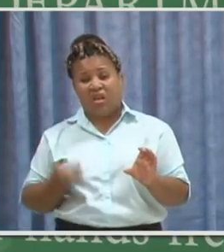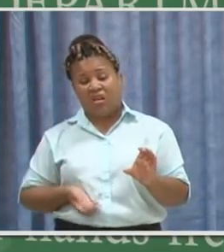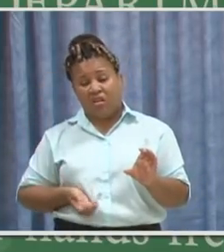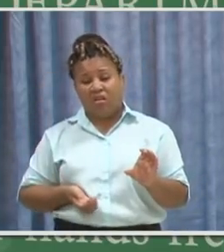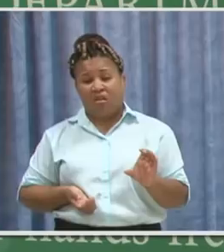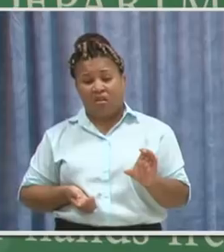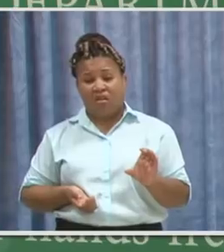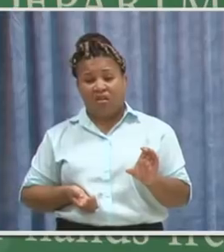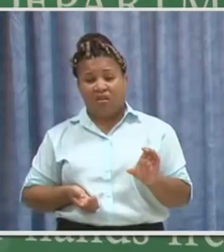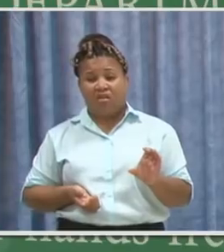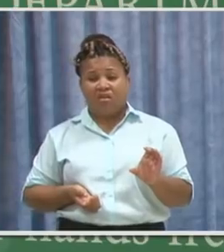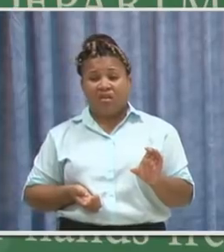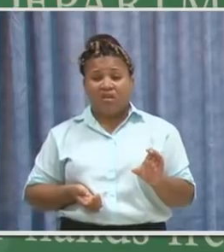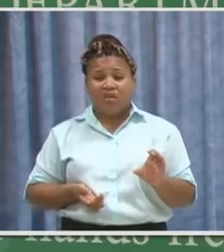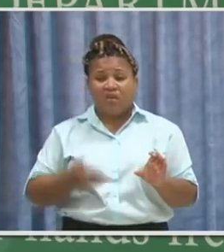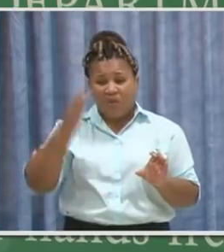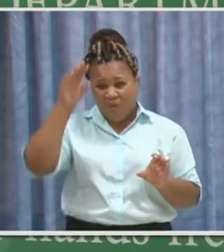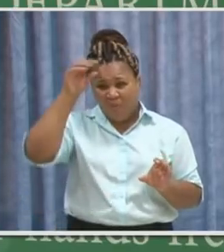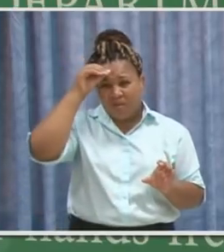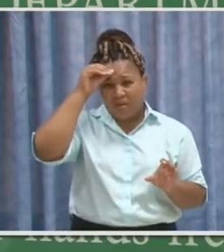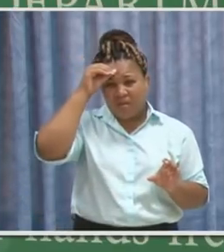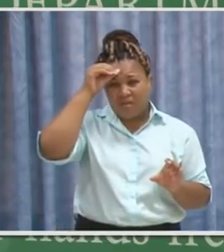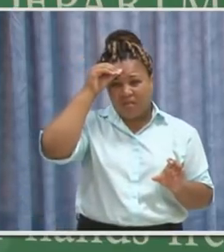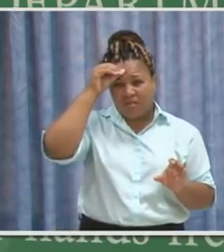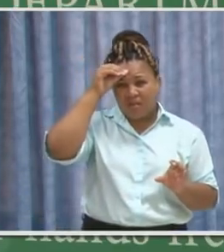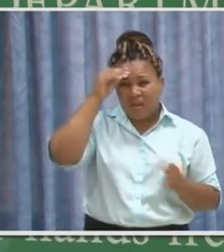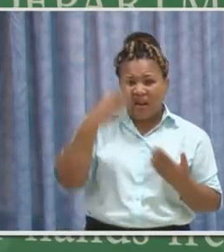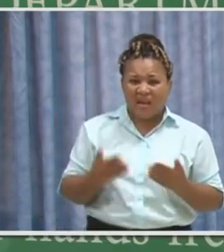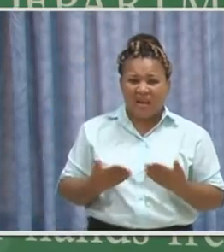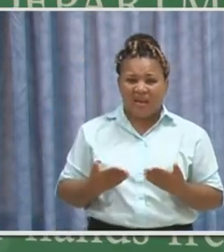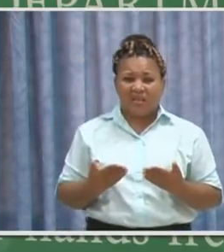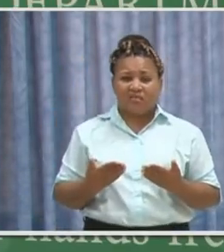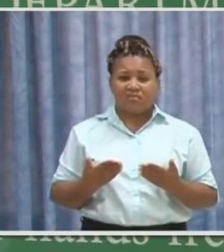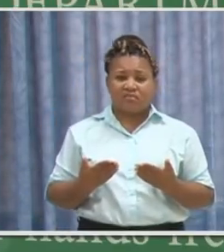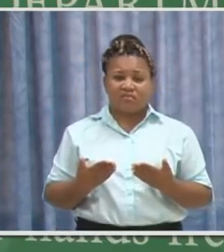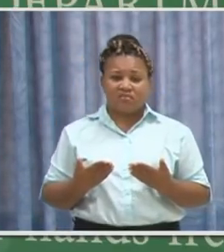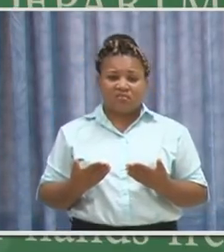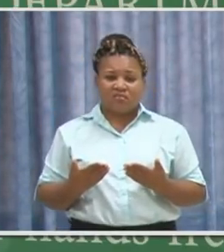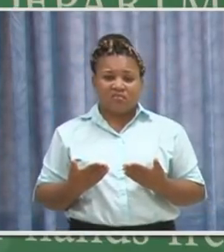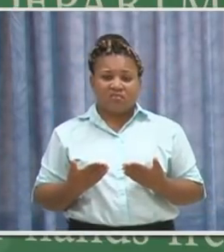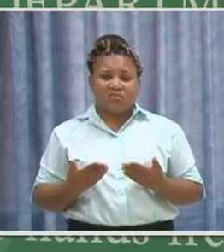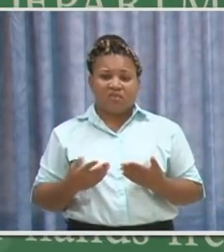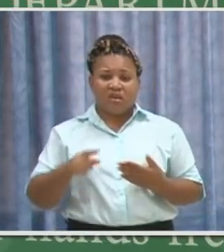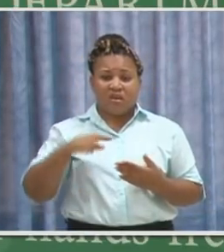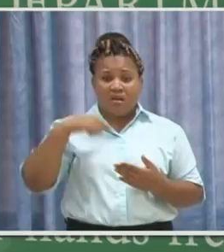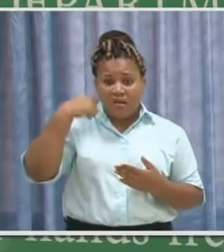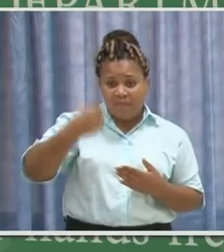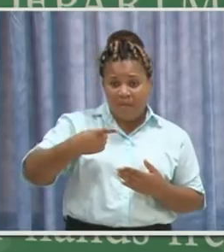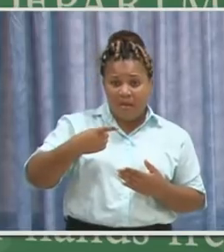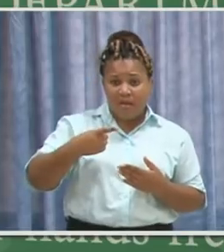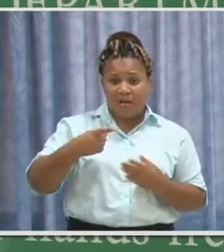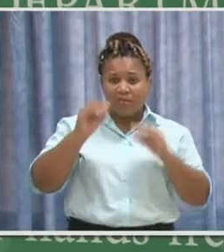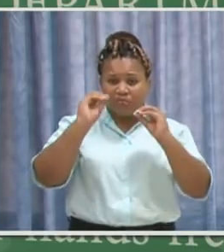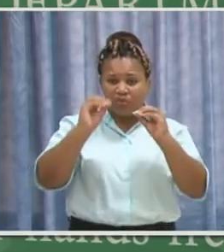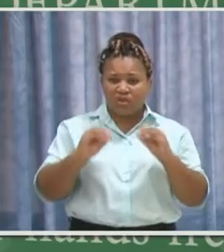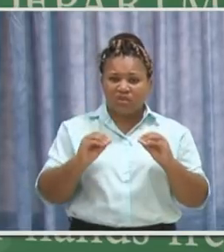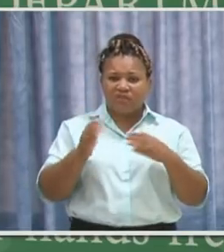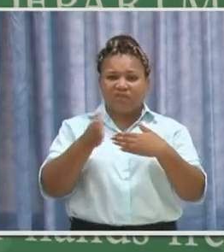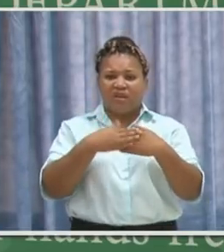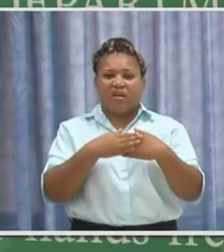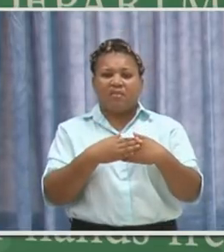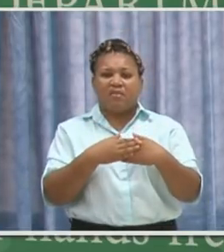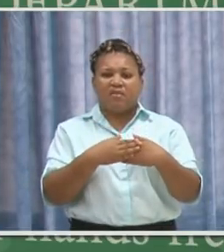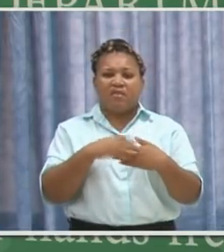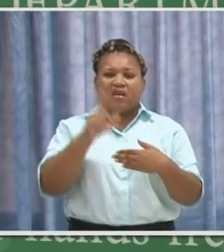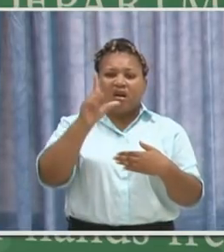pour dire, on n'est pas à l'email, les termes restrictions, là, il y a une sorte de façon pour être capable de passer autour de sa